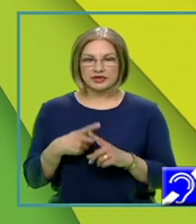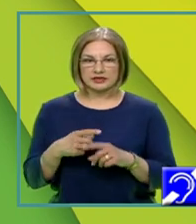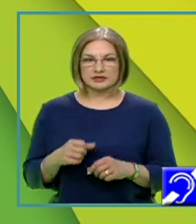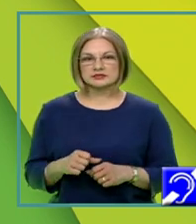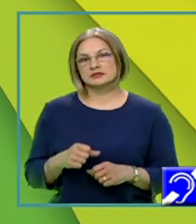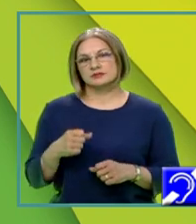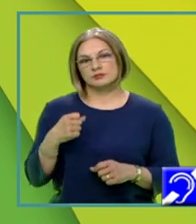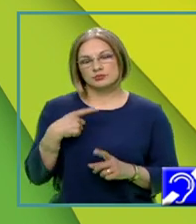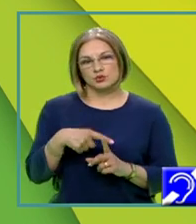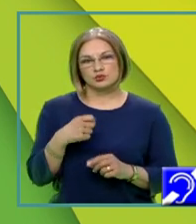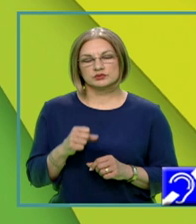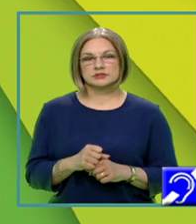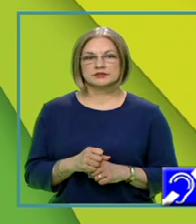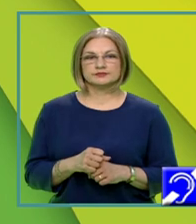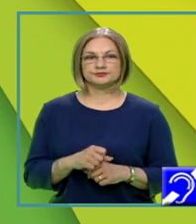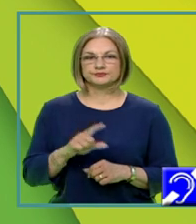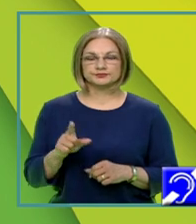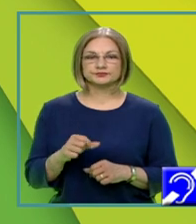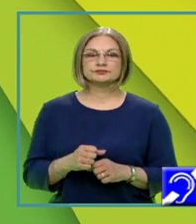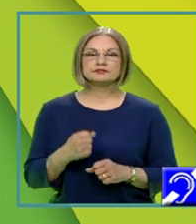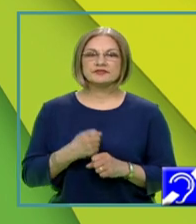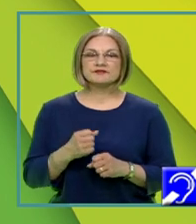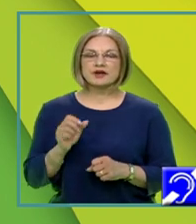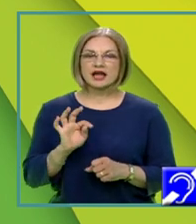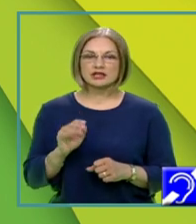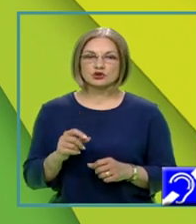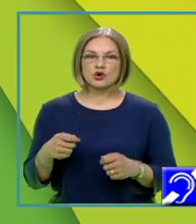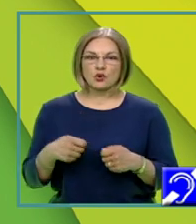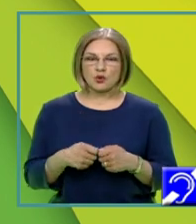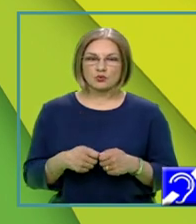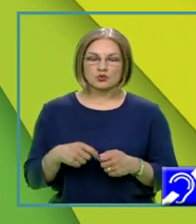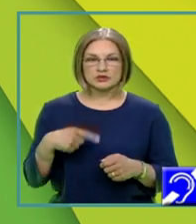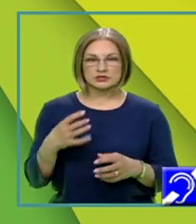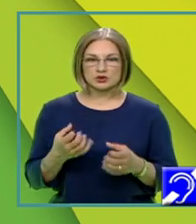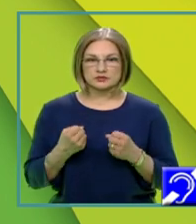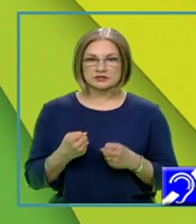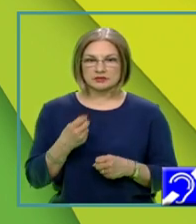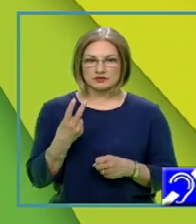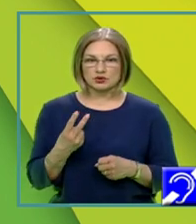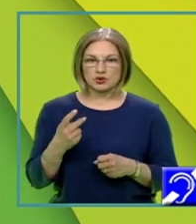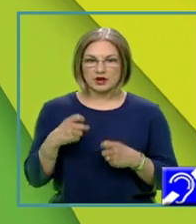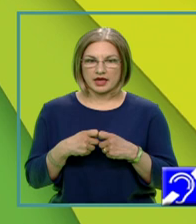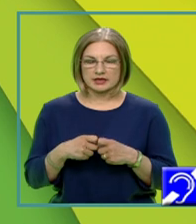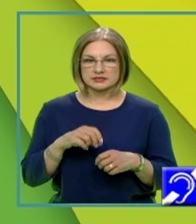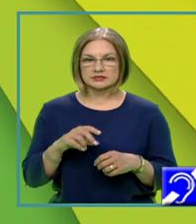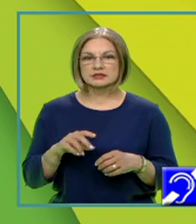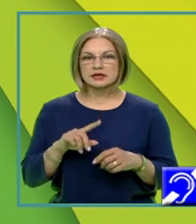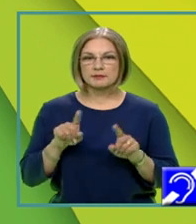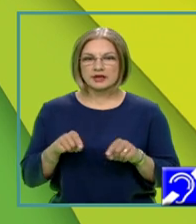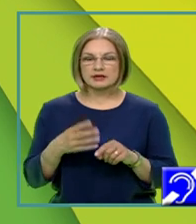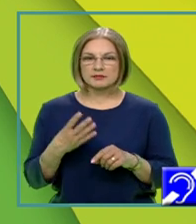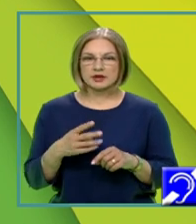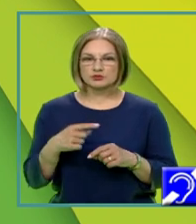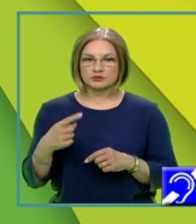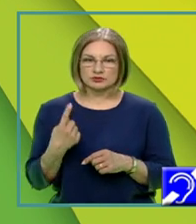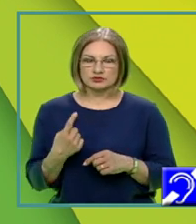iar din următorii doi termeni vom da 2 la x factor comun și vom avea 2 la x pe lângă 4 minus 1 adică